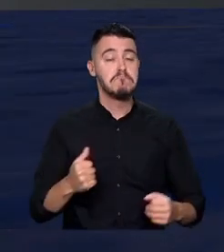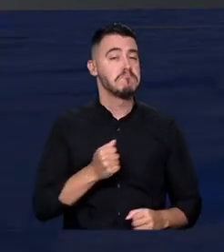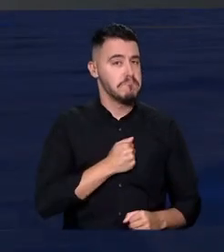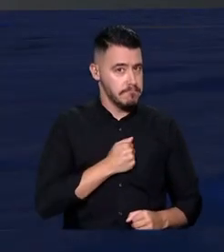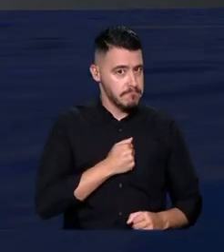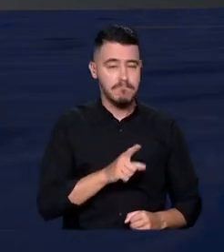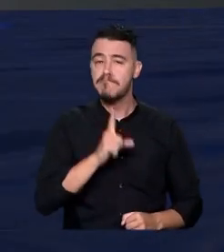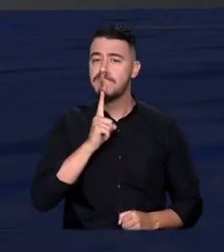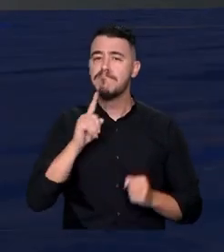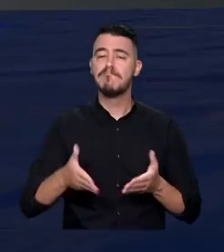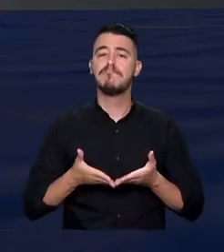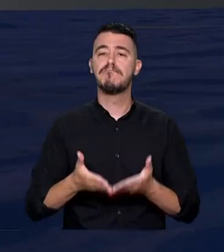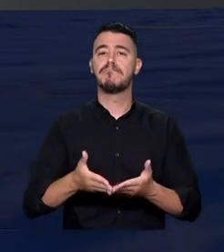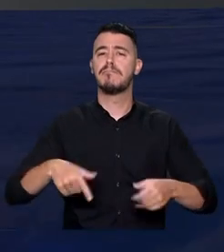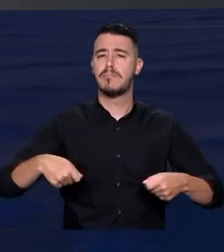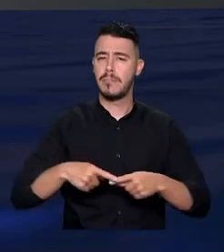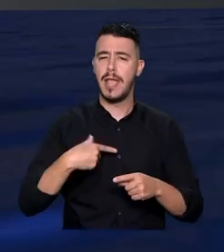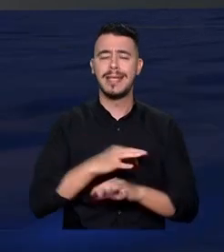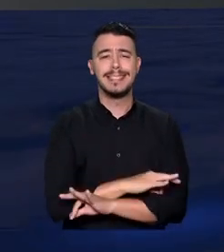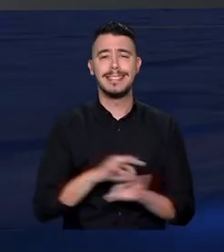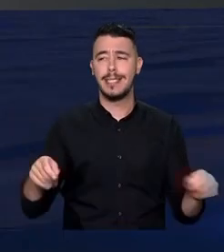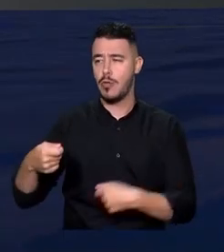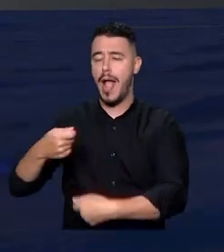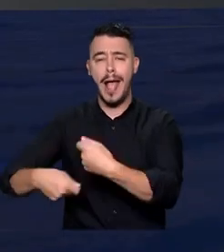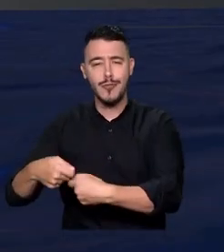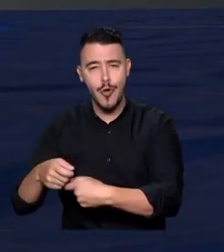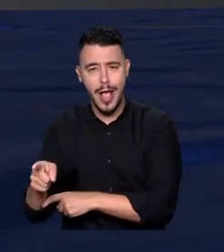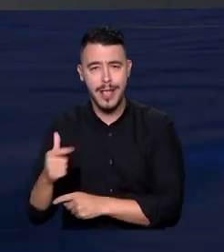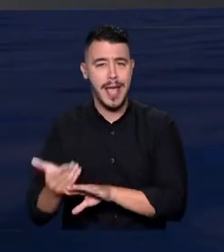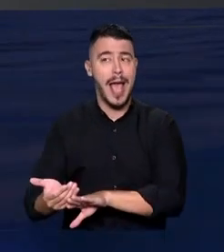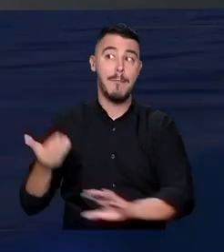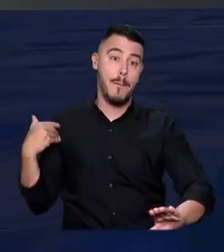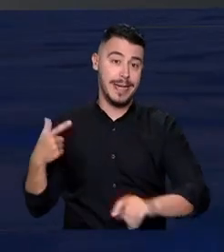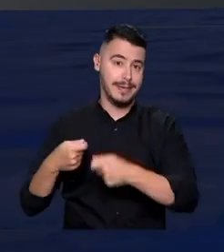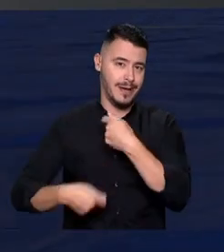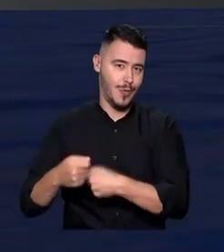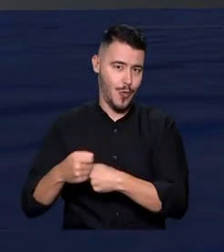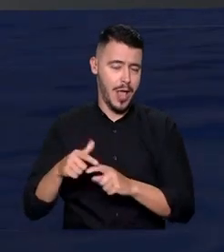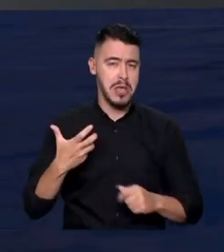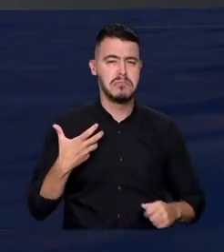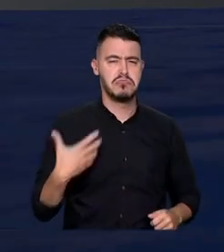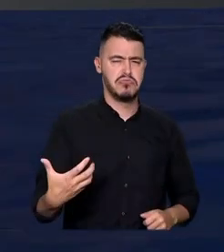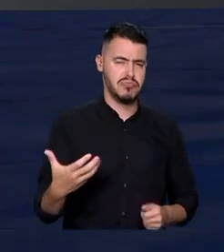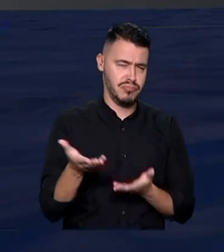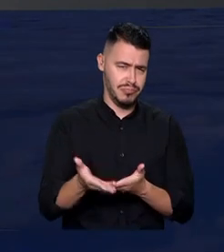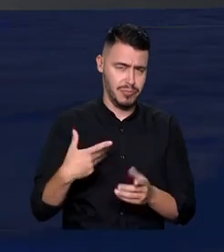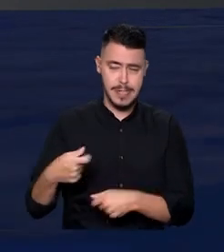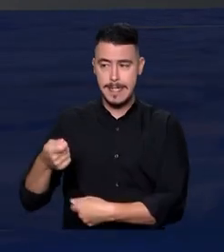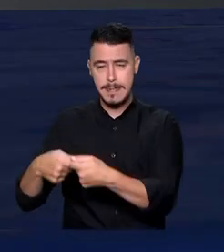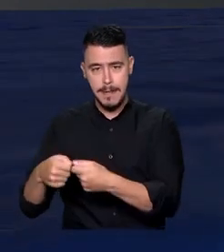στο σκάφος, είτε τα προμηθεύτηκαν από κάπου, αυτοί που νίκησαν το σκάφος, οι πάμπλουτοι από το Καζακστάν,